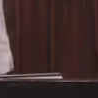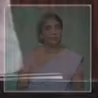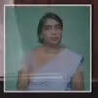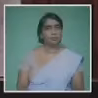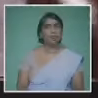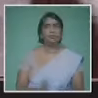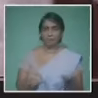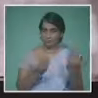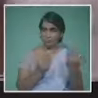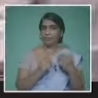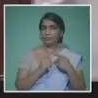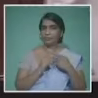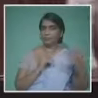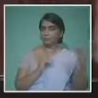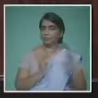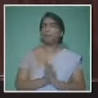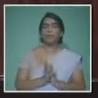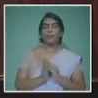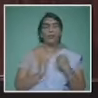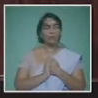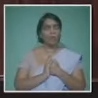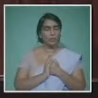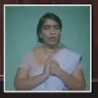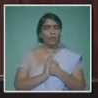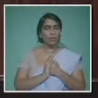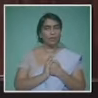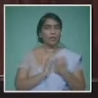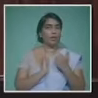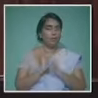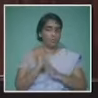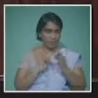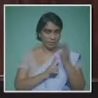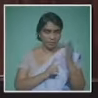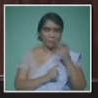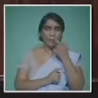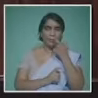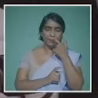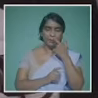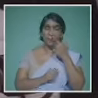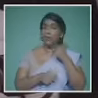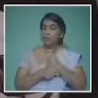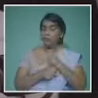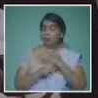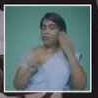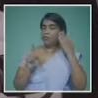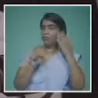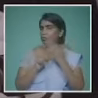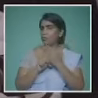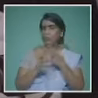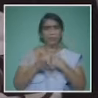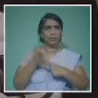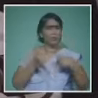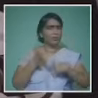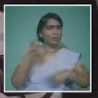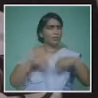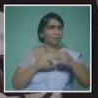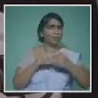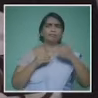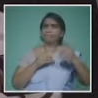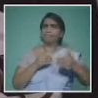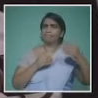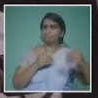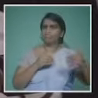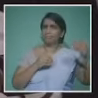Honorable member, please continue. Karu Mula Sanaruda Mantritumani Andu May Sambandin, Bativer and the Indicatum